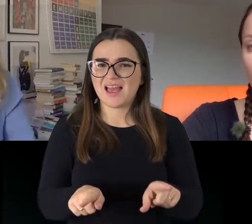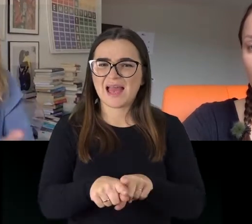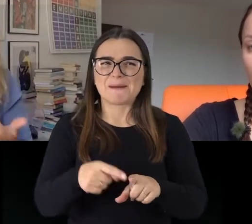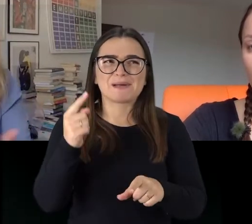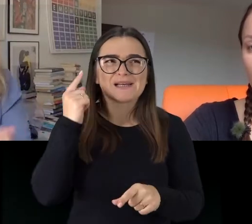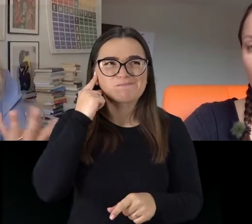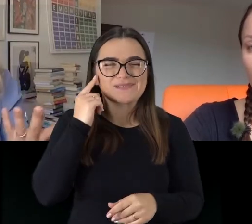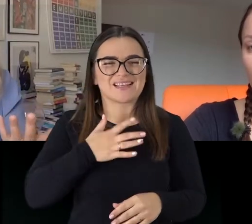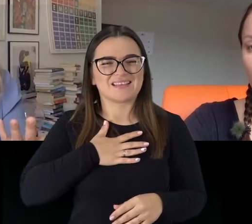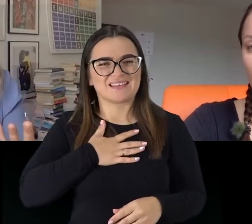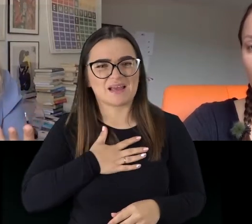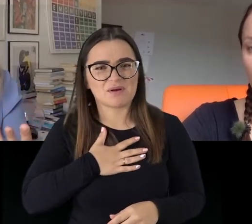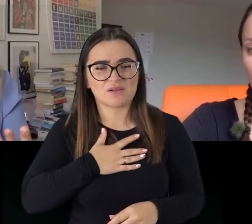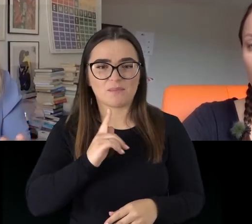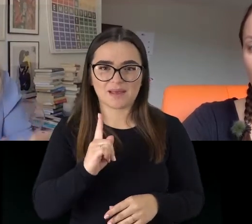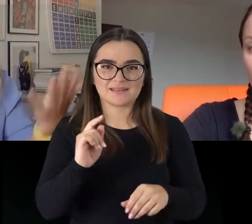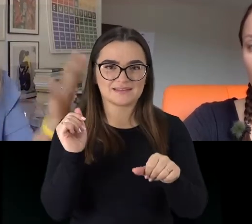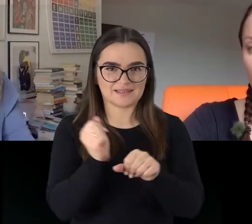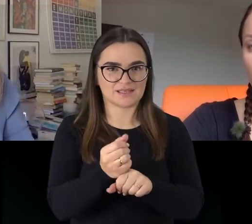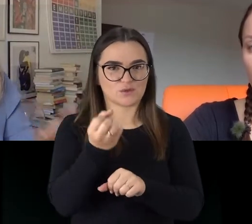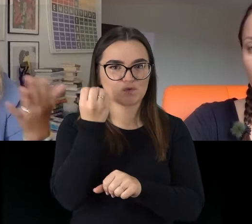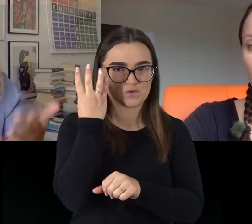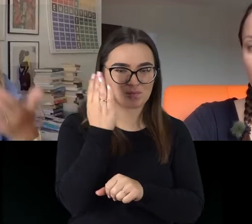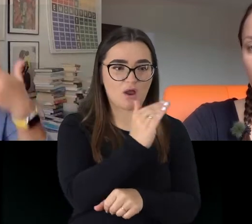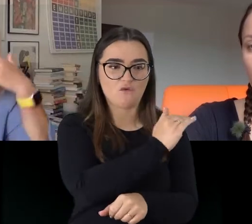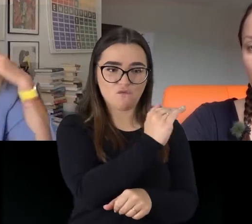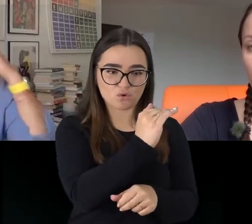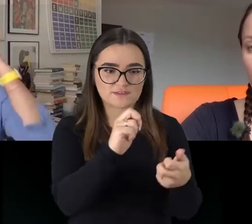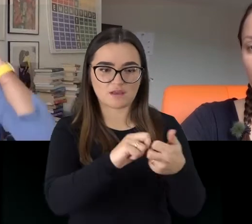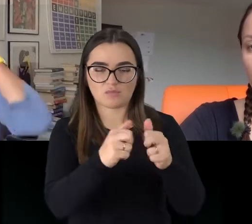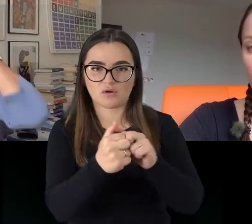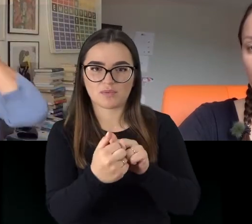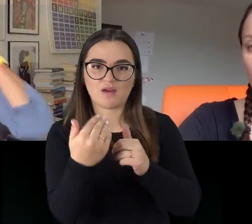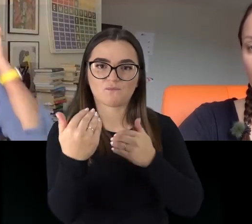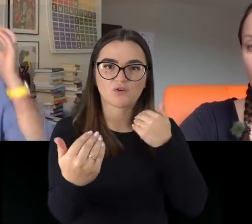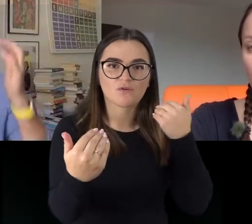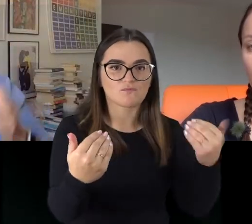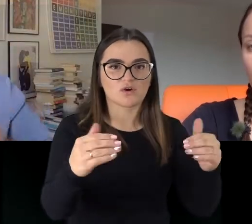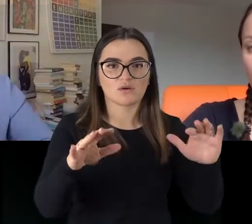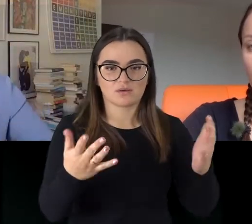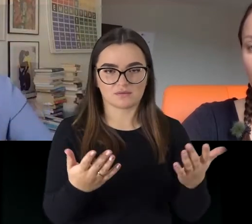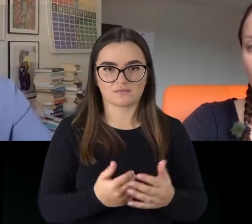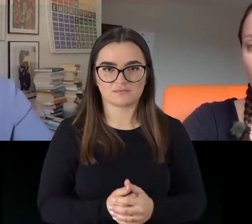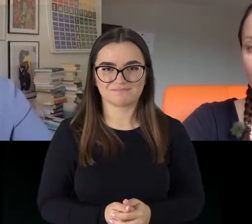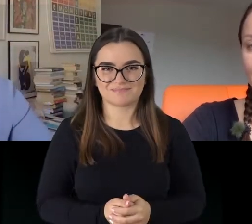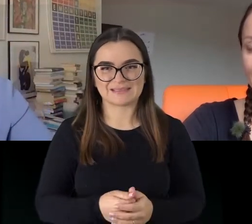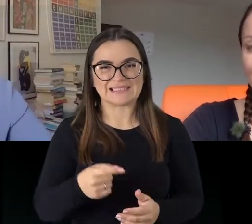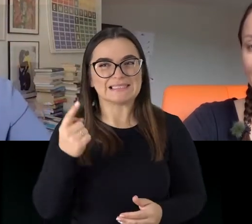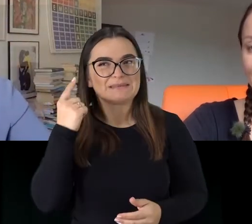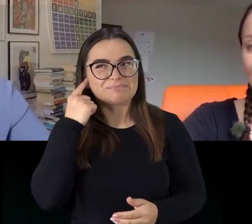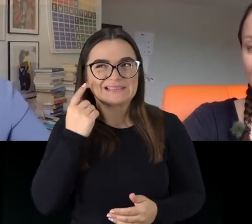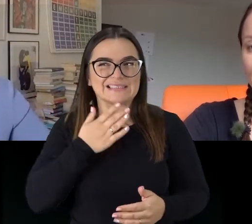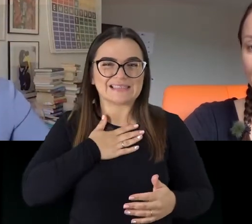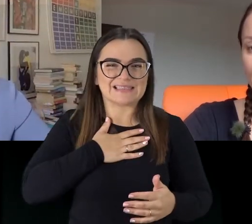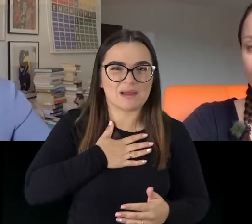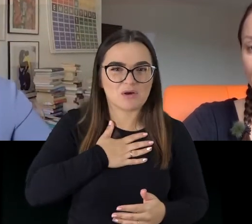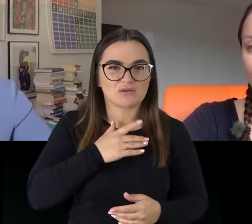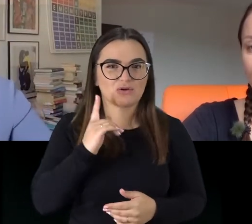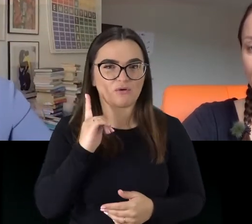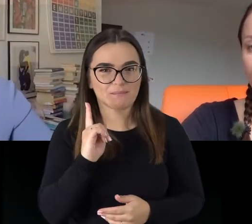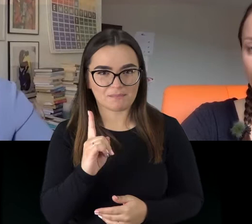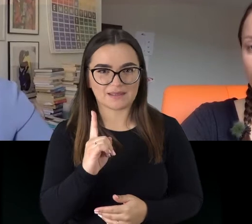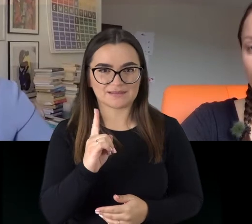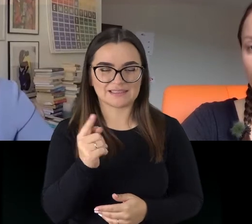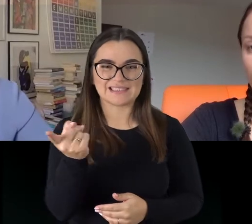bet tiesiog turim tas definicijas, ne, apsibriežti, tai yra funkcinė problemi. Bet vat, kas jau tikrai nemaloniai skamba ir tikrai skaudu girdėti, tai